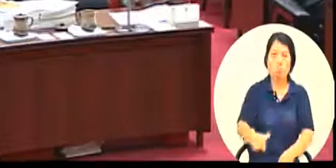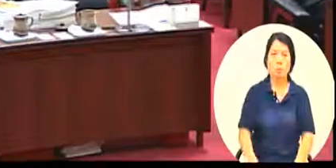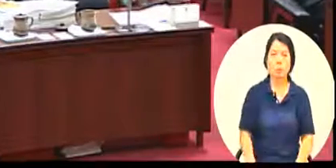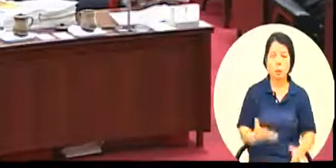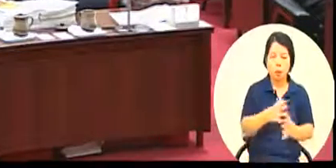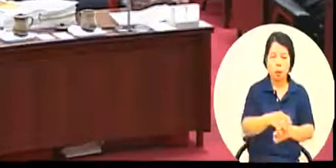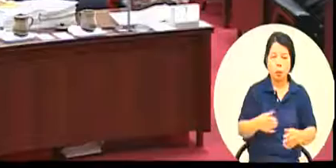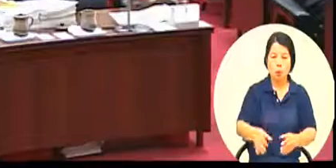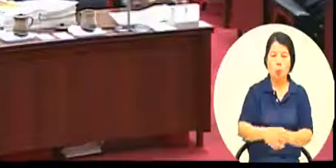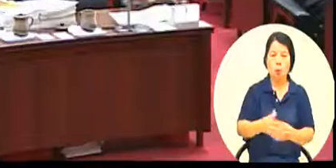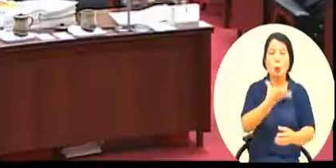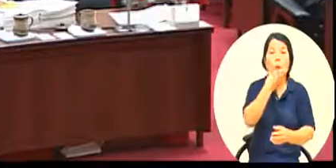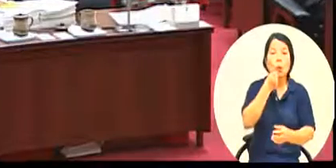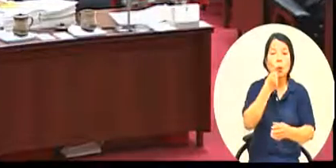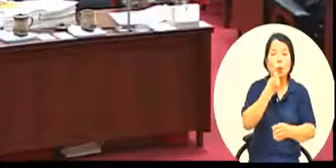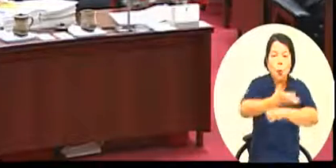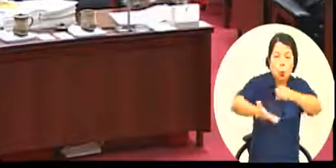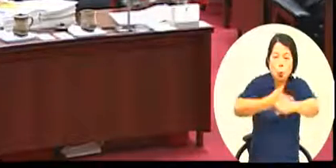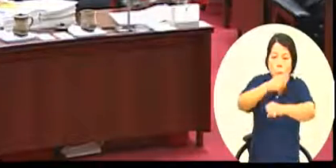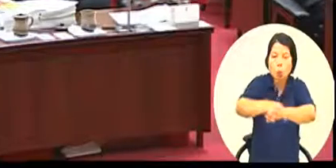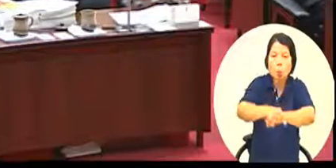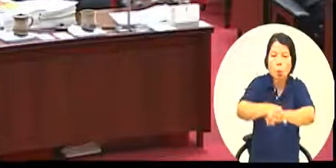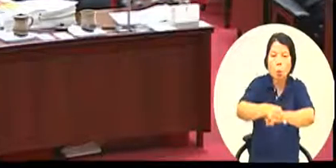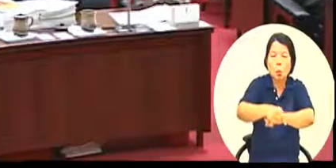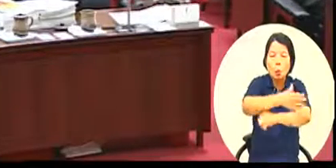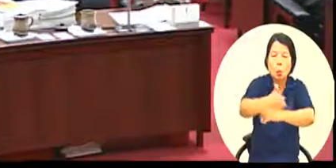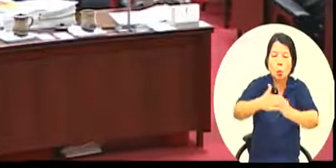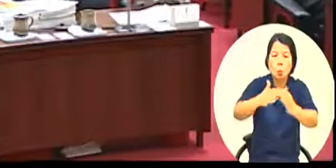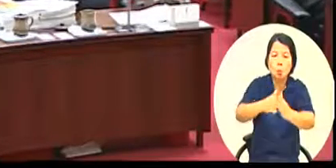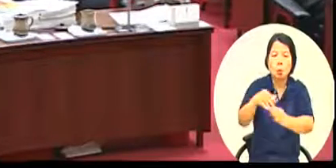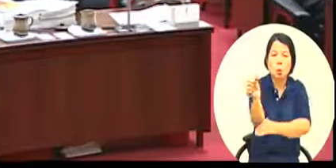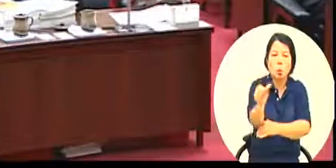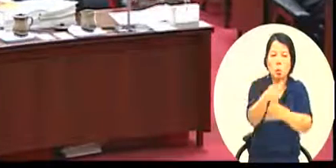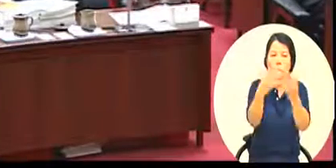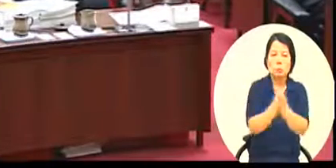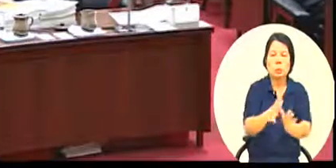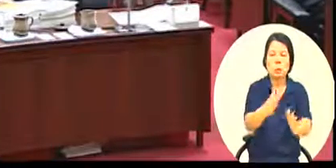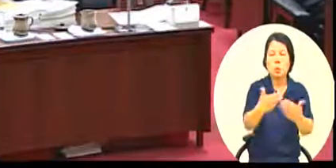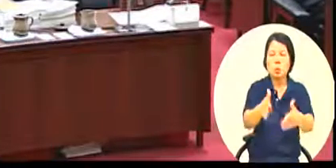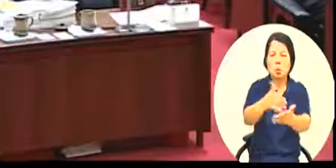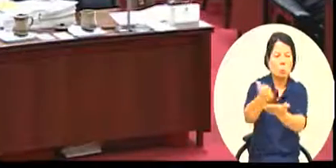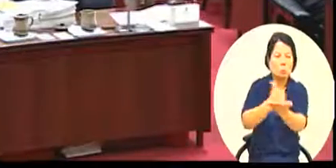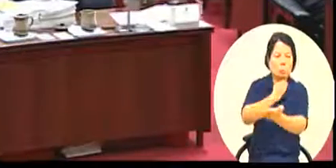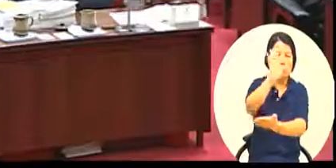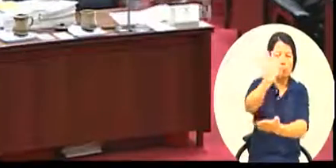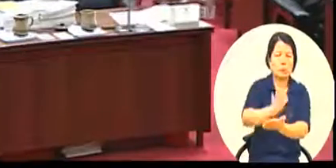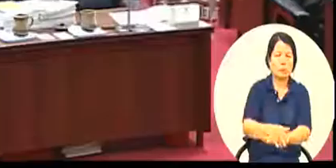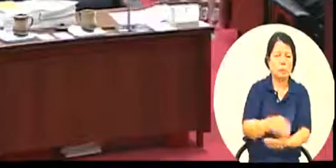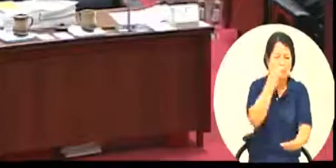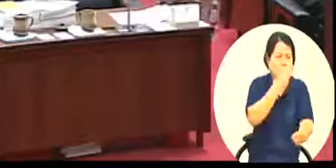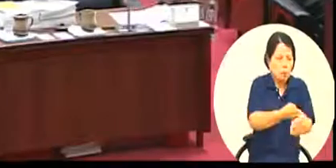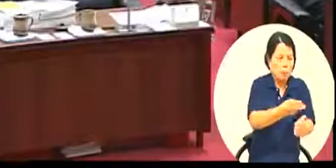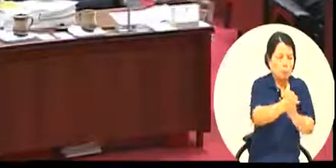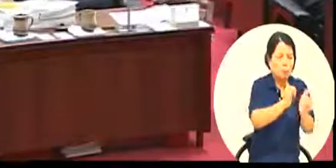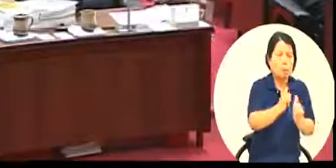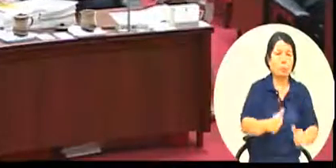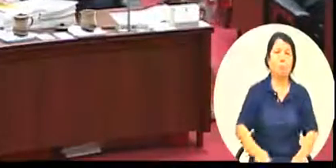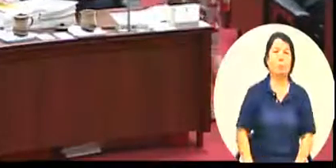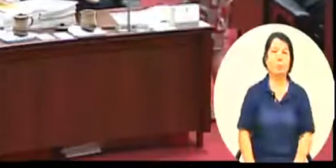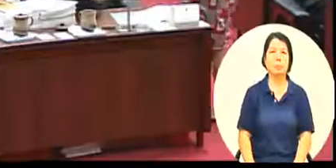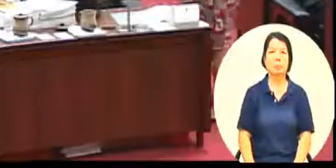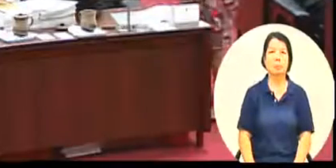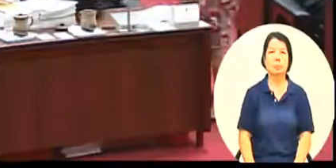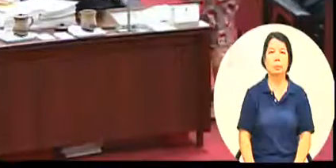岛这五县市，不要再查毒我们的下一代，我们国人的健康。 换刘信正议员来留